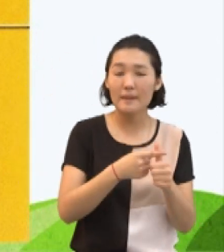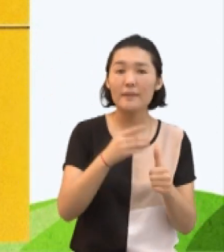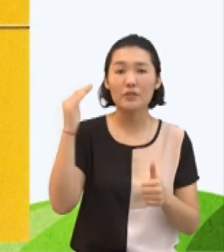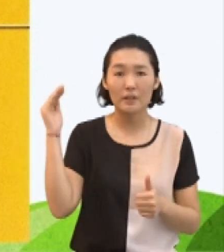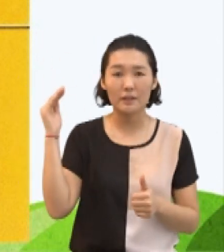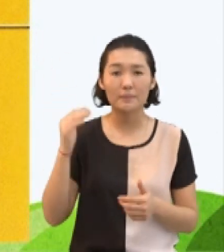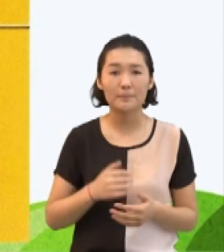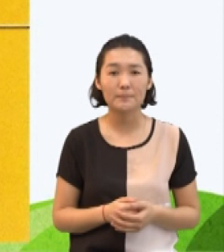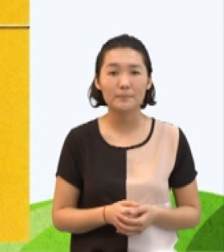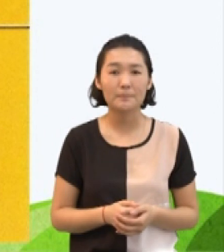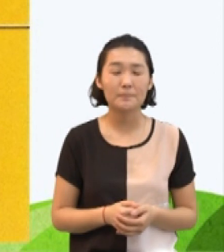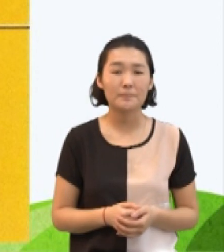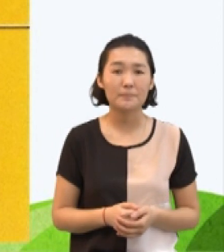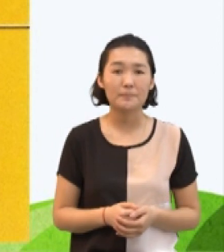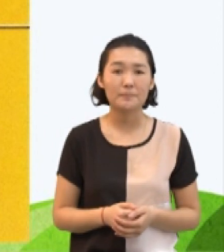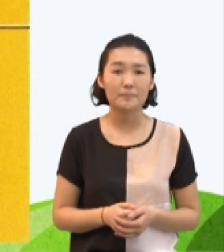Назовите их.